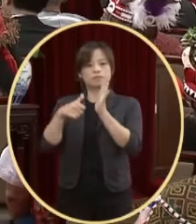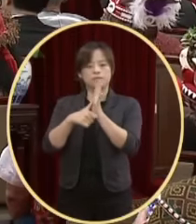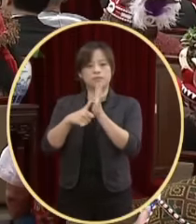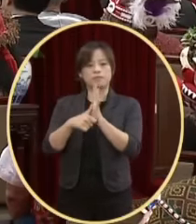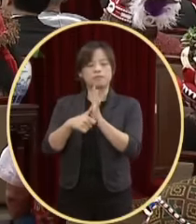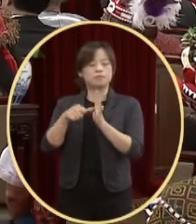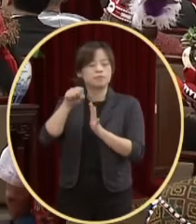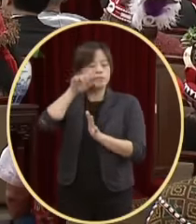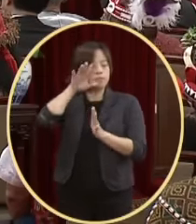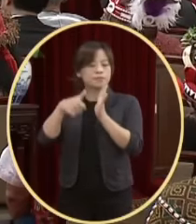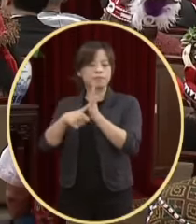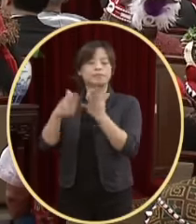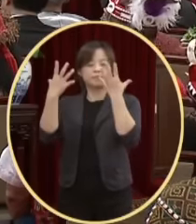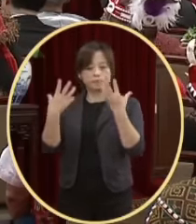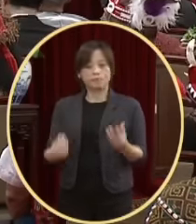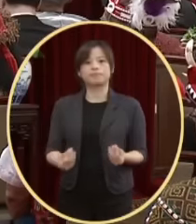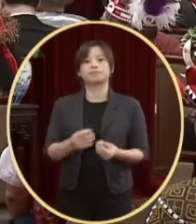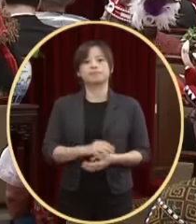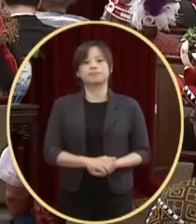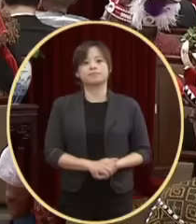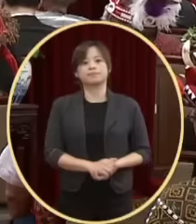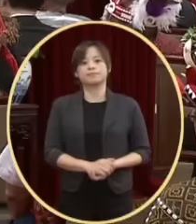胜的名，阿们。